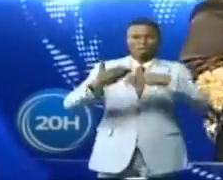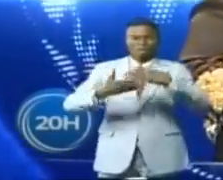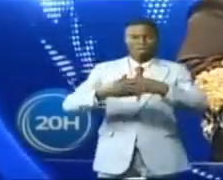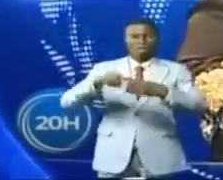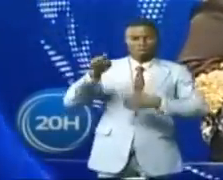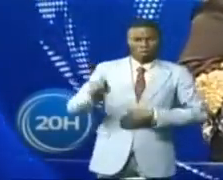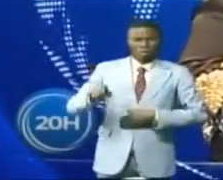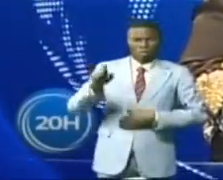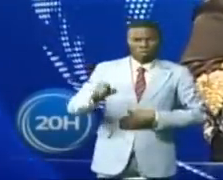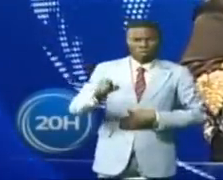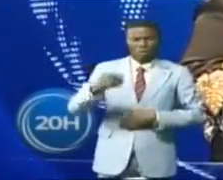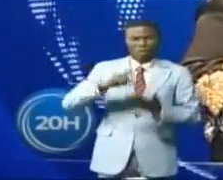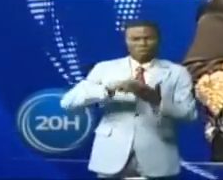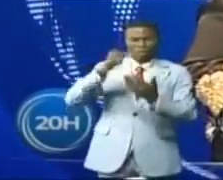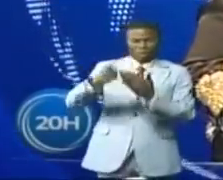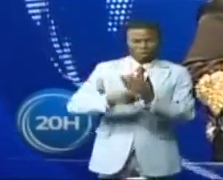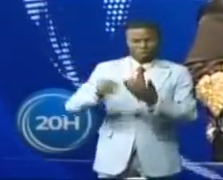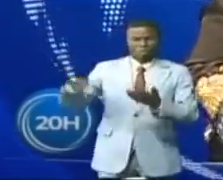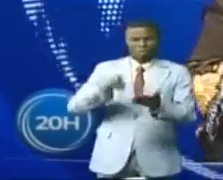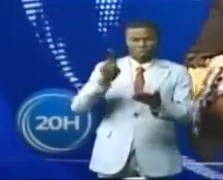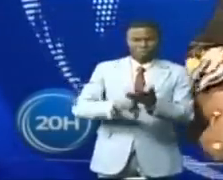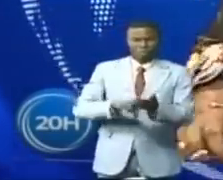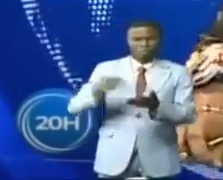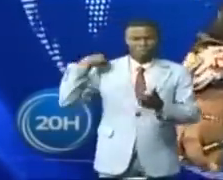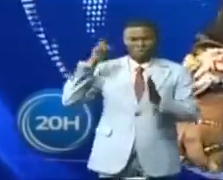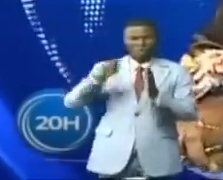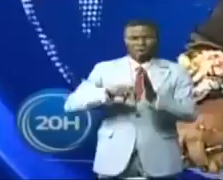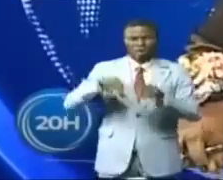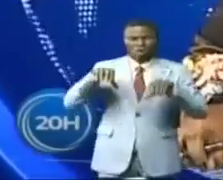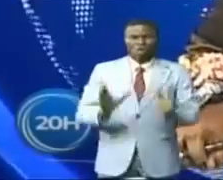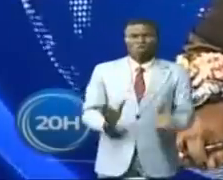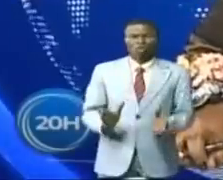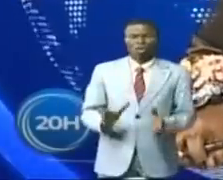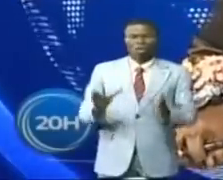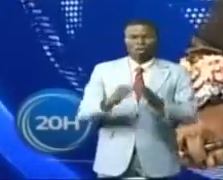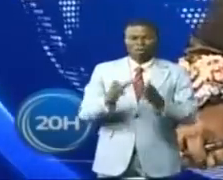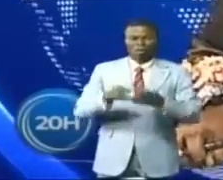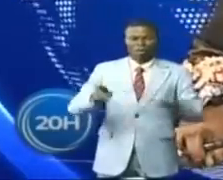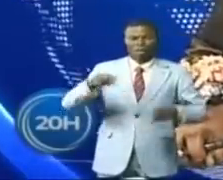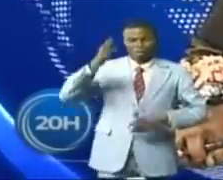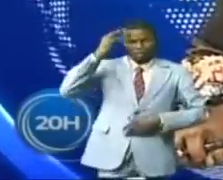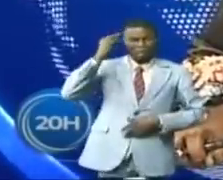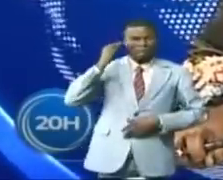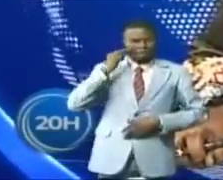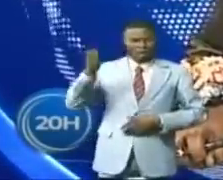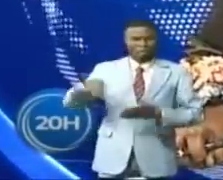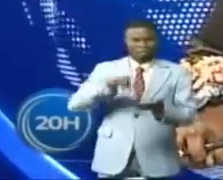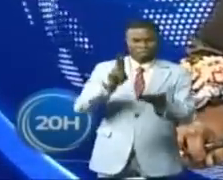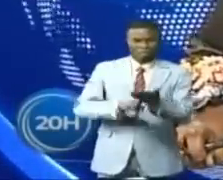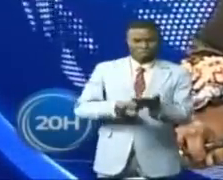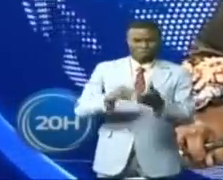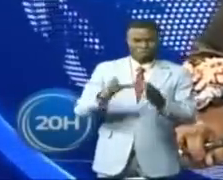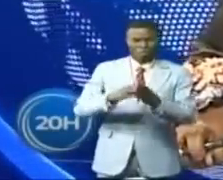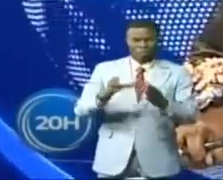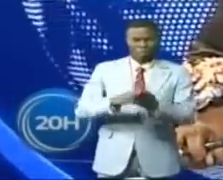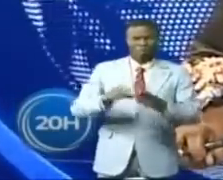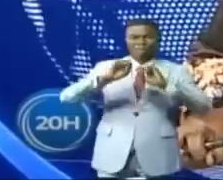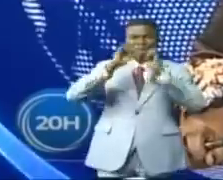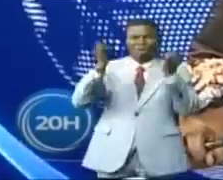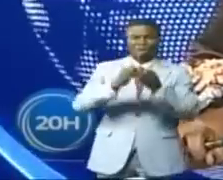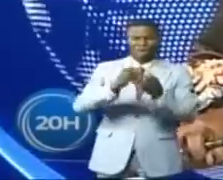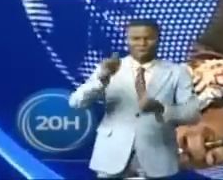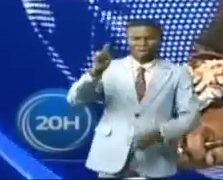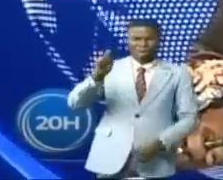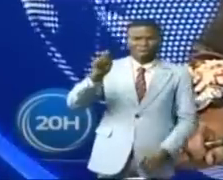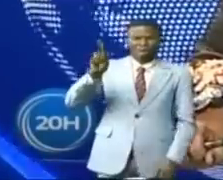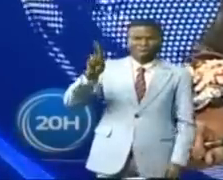construire dans le cadre du contrat que le gouvernement congolais, par le truchement du Premier ministre, vient de signer avec une entreprise turque. Souma.